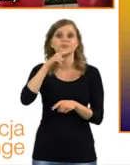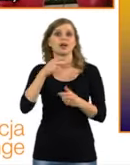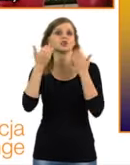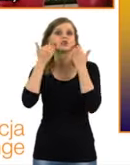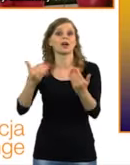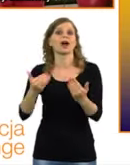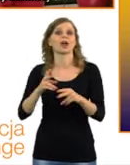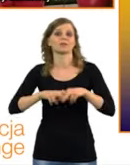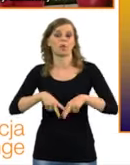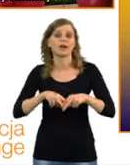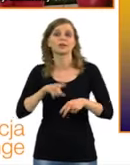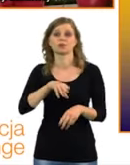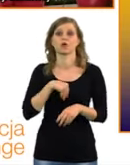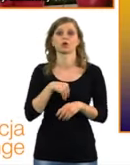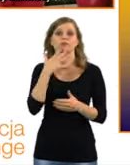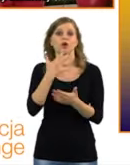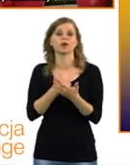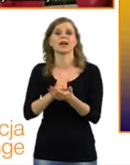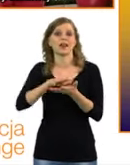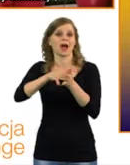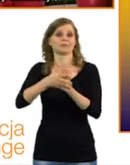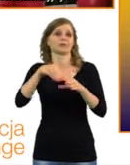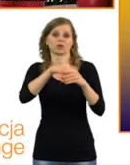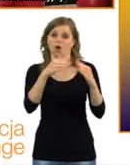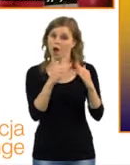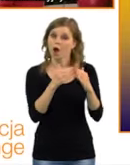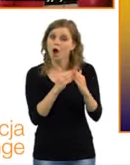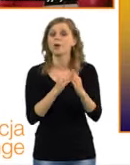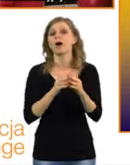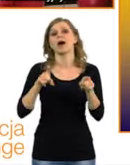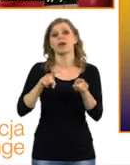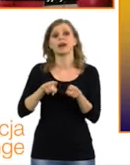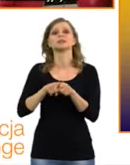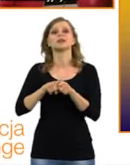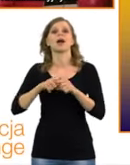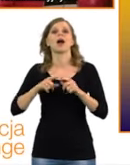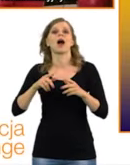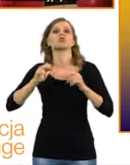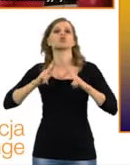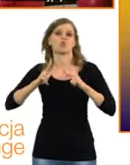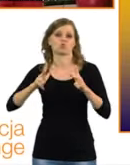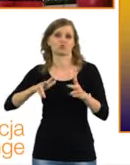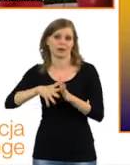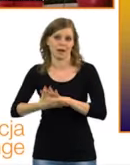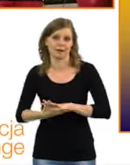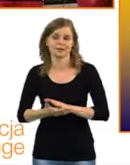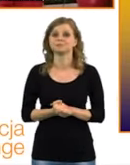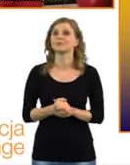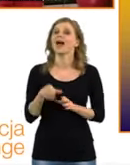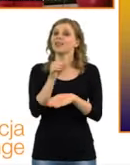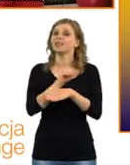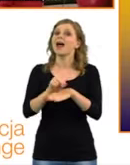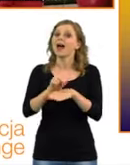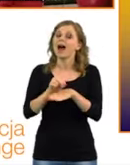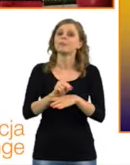dzięki Fundacji korzystacie z rehabilitacji domowej i z turnusów rehabilitacyjnych.